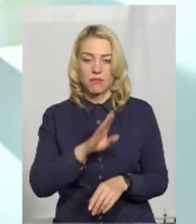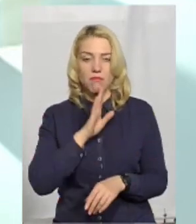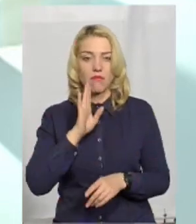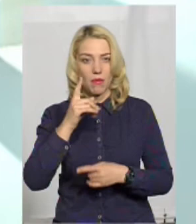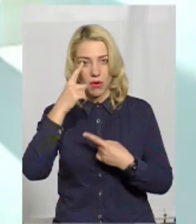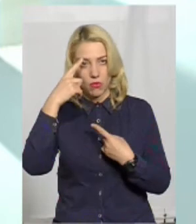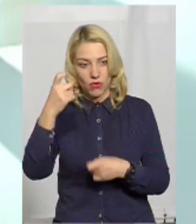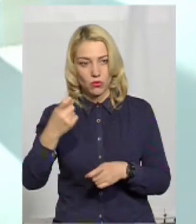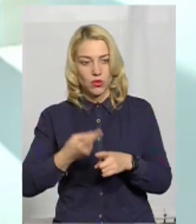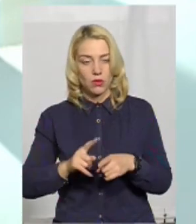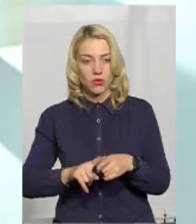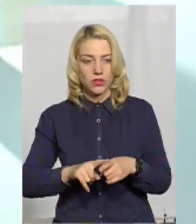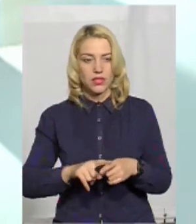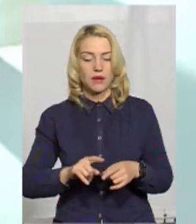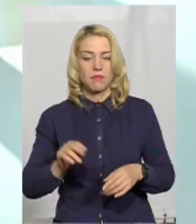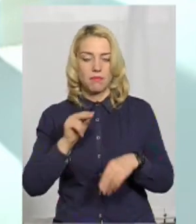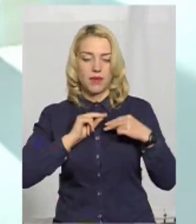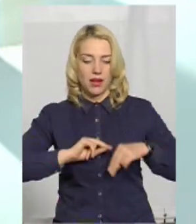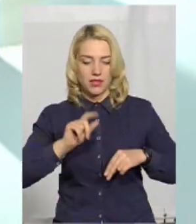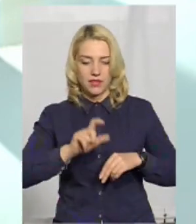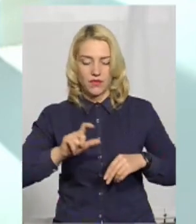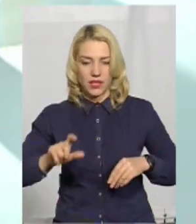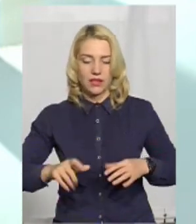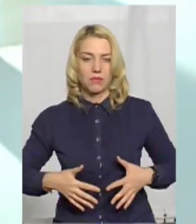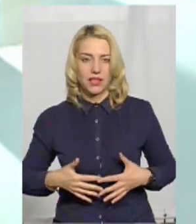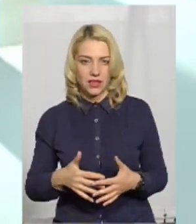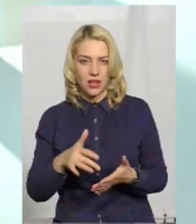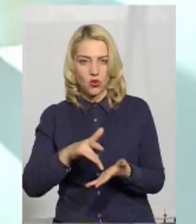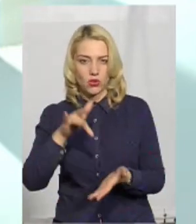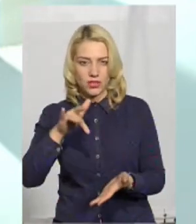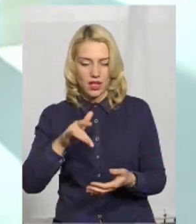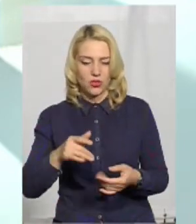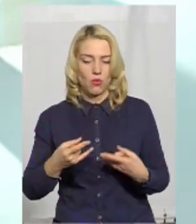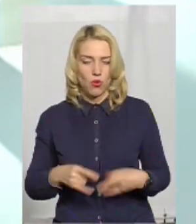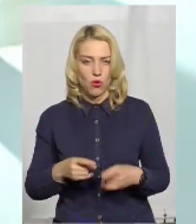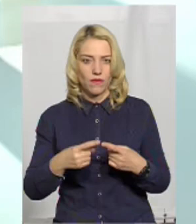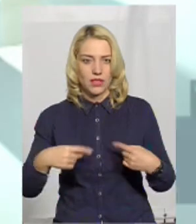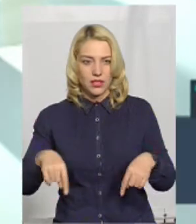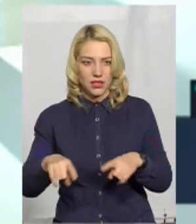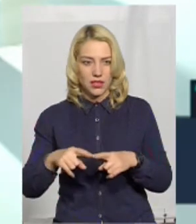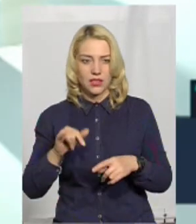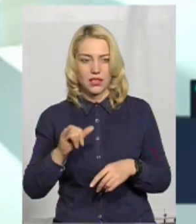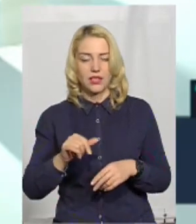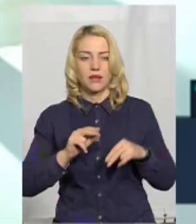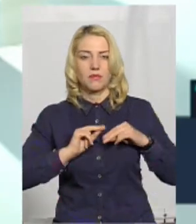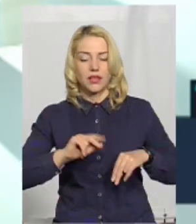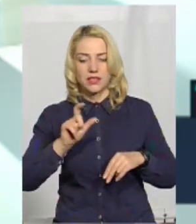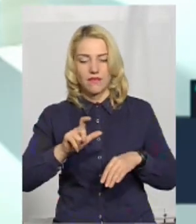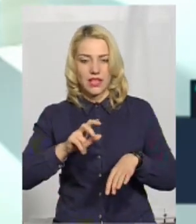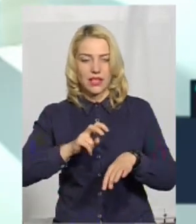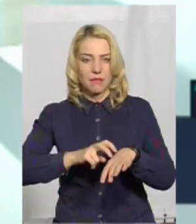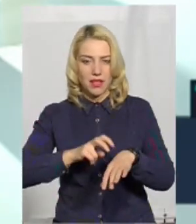це працівників перинатального центру або пологового відділення. Працівники,